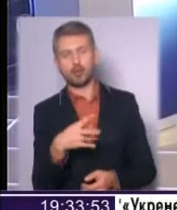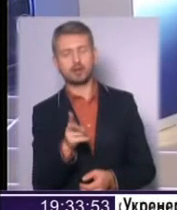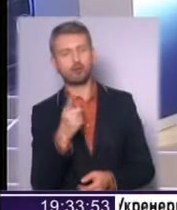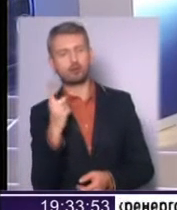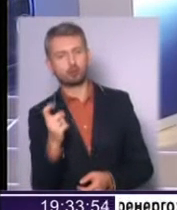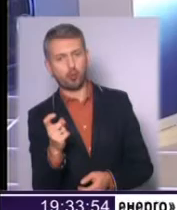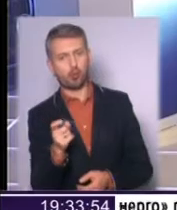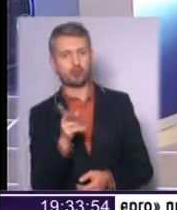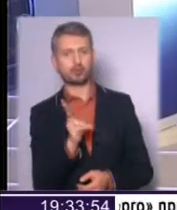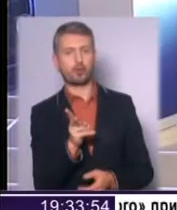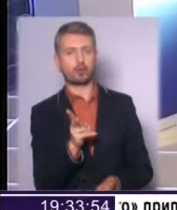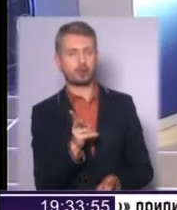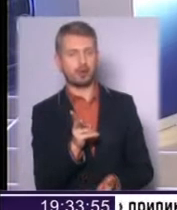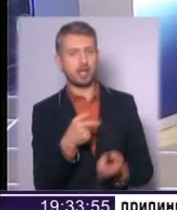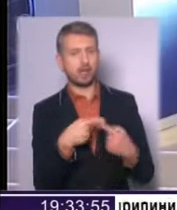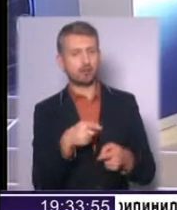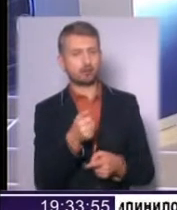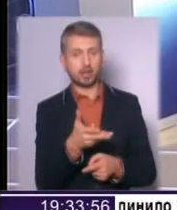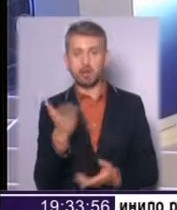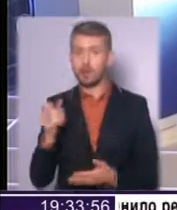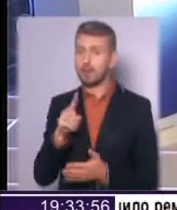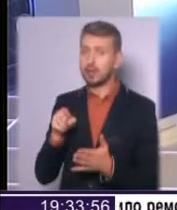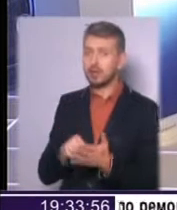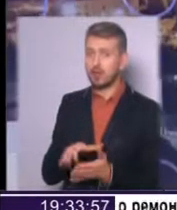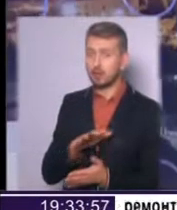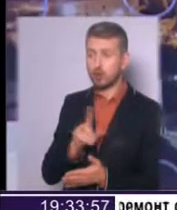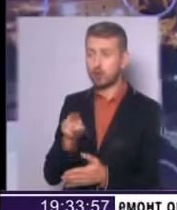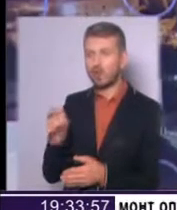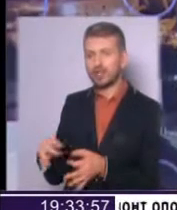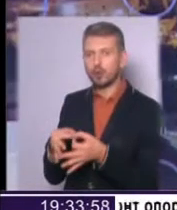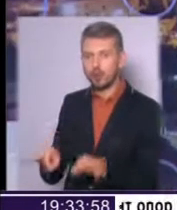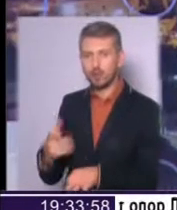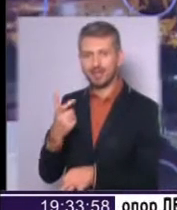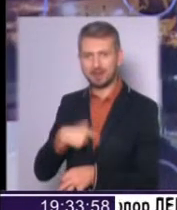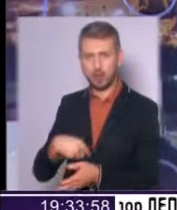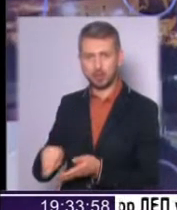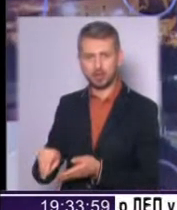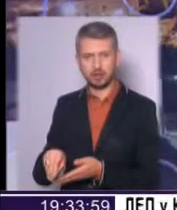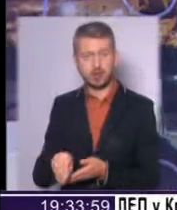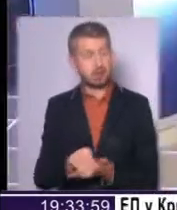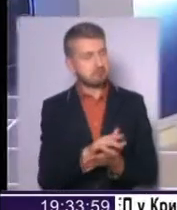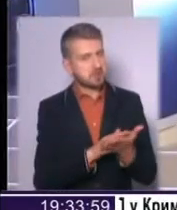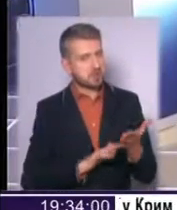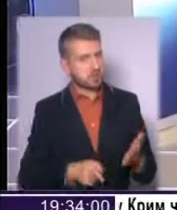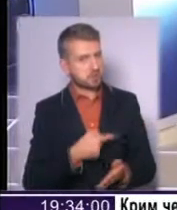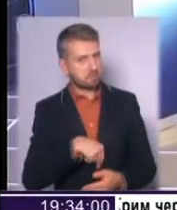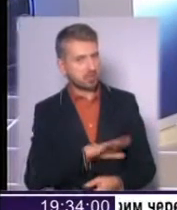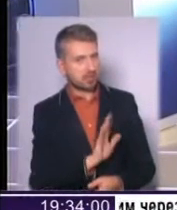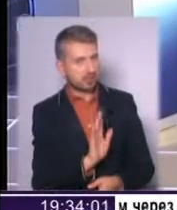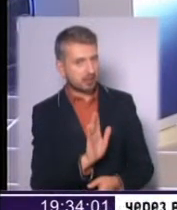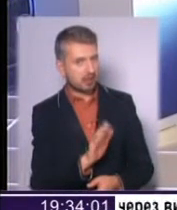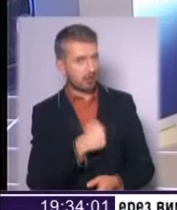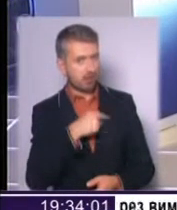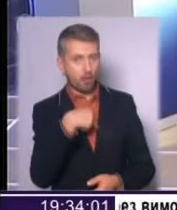орган, який не управляє нашою державою, як би мав бути, а підконтрольний повністю декільком особам. Тобто у нас є там